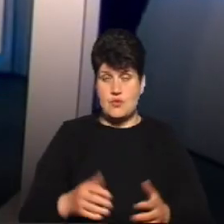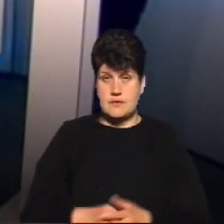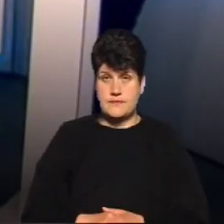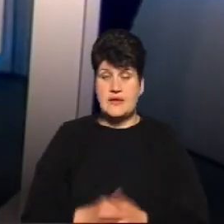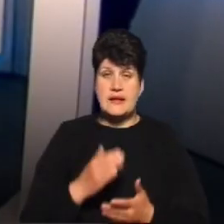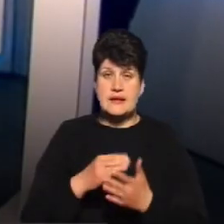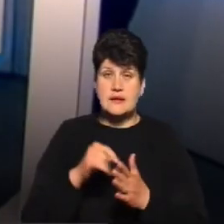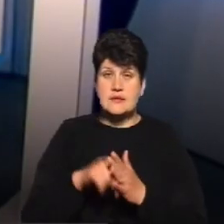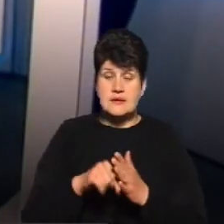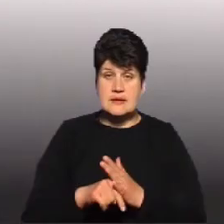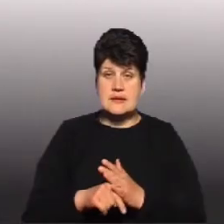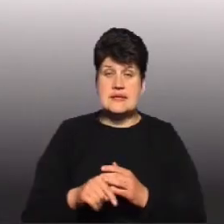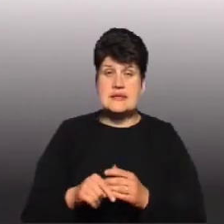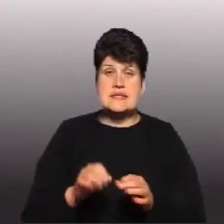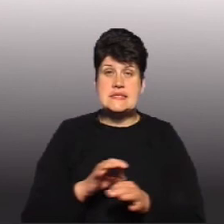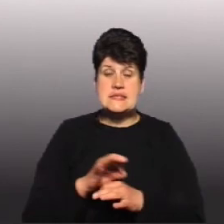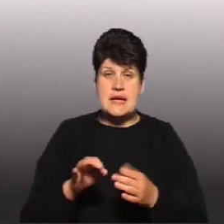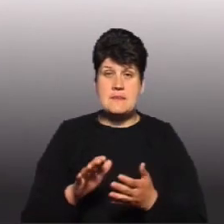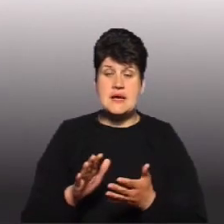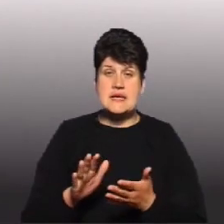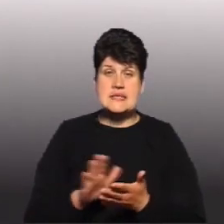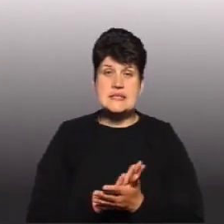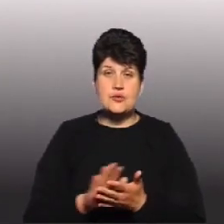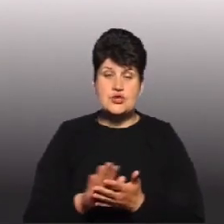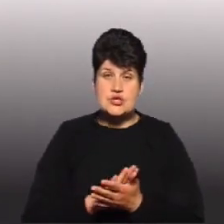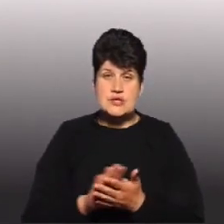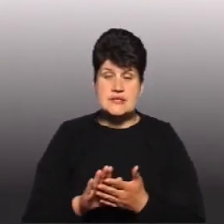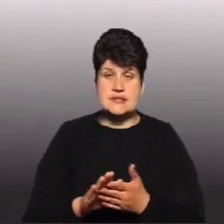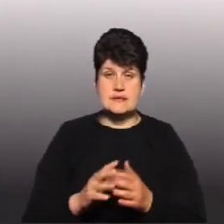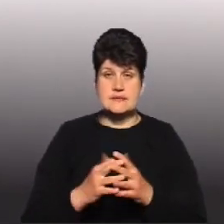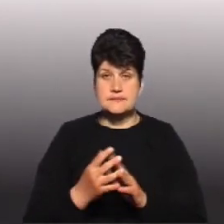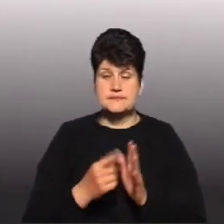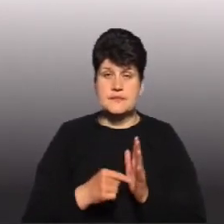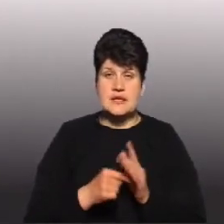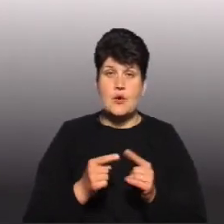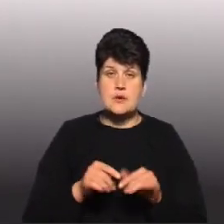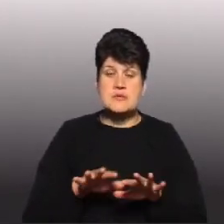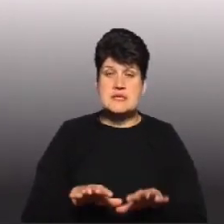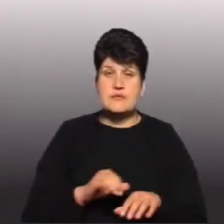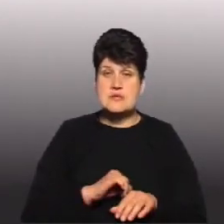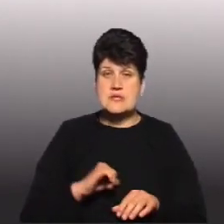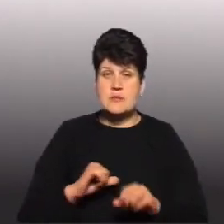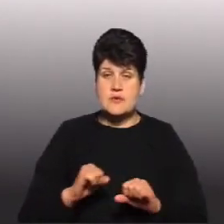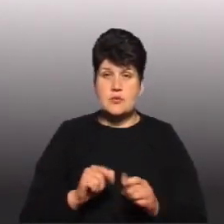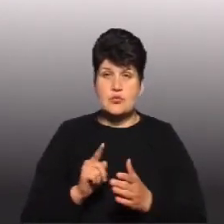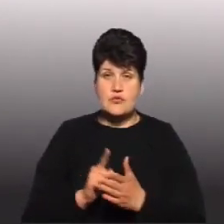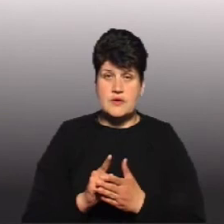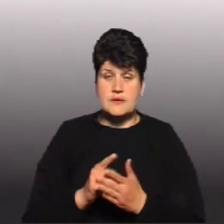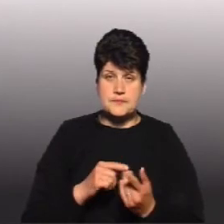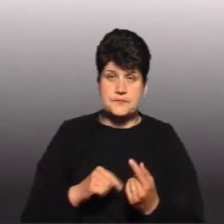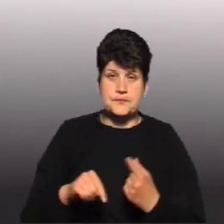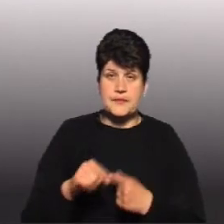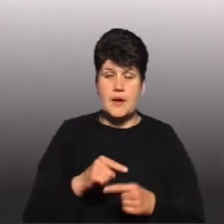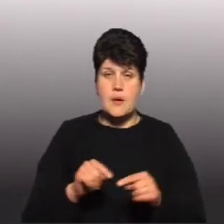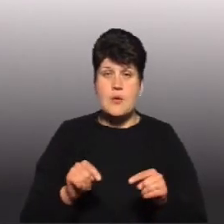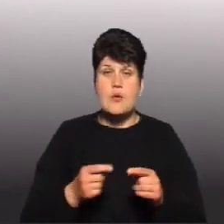санітарної очистки населеного пункту, де безпосередньо якраз кожен орган місцевого самоврядування має зациклювати поводження утворення,